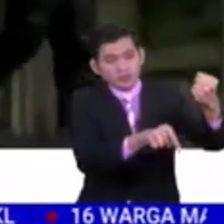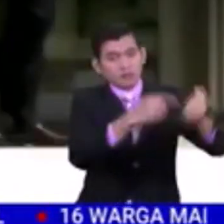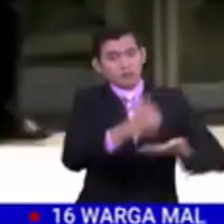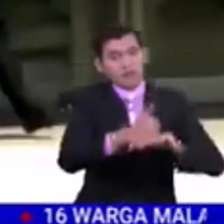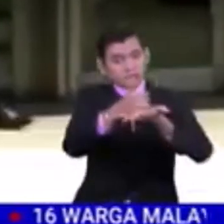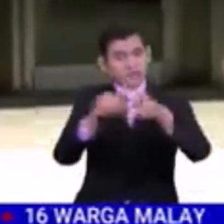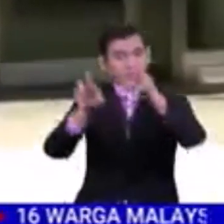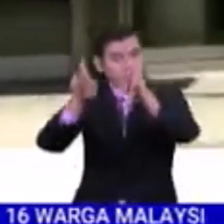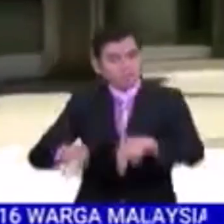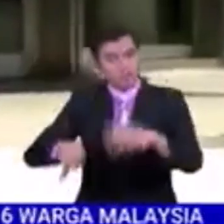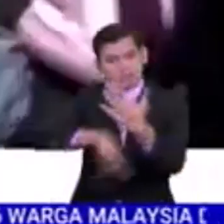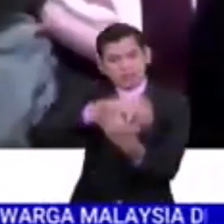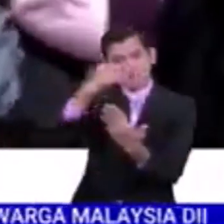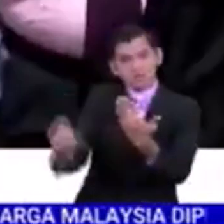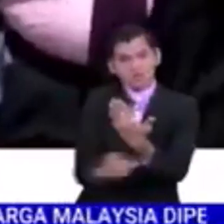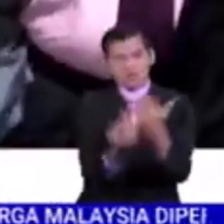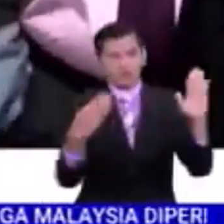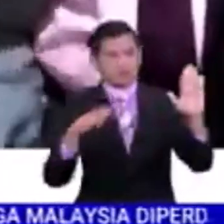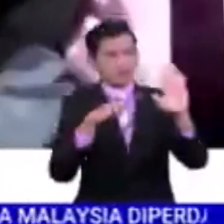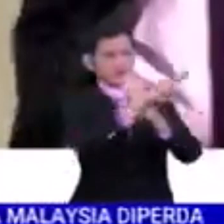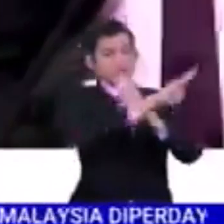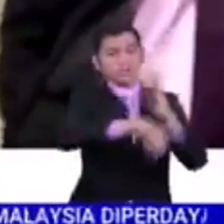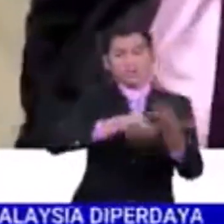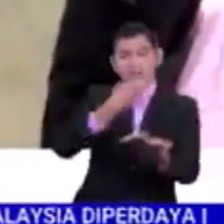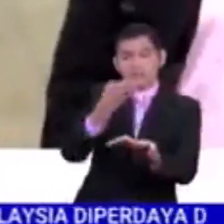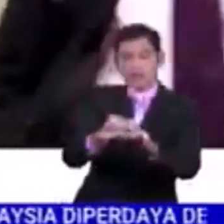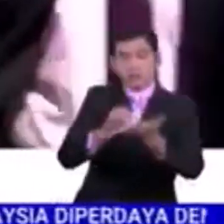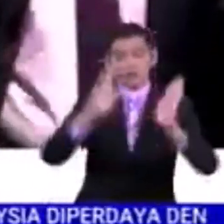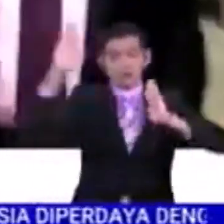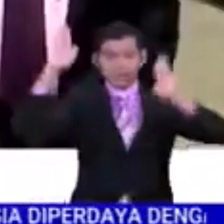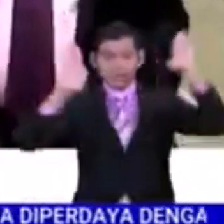rakyat melalui projek pembangunan ekonomi Malaysia.